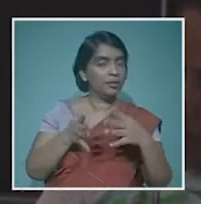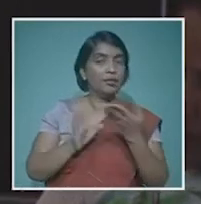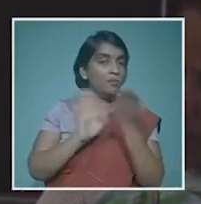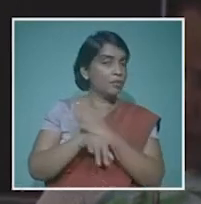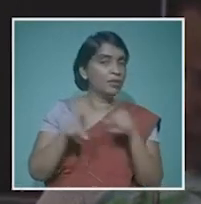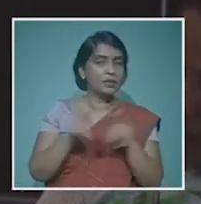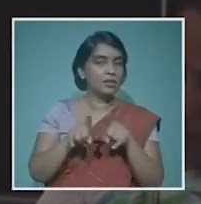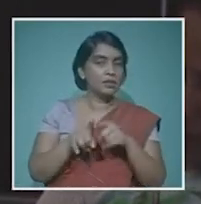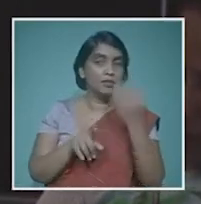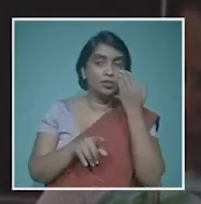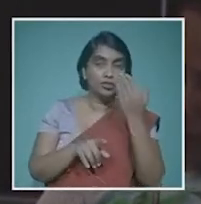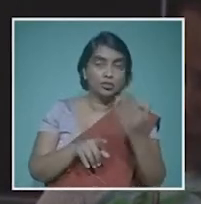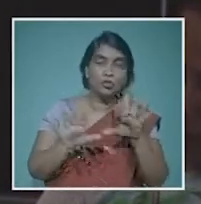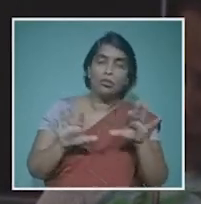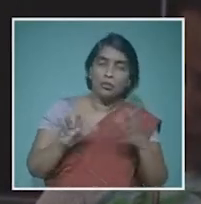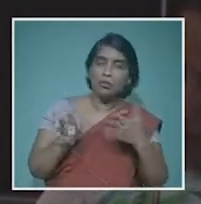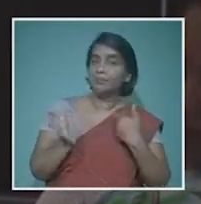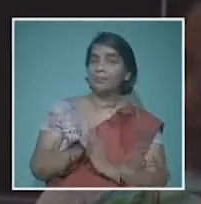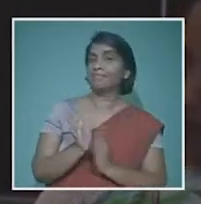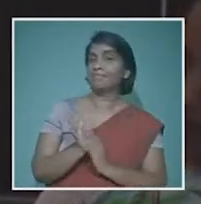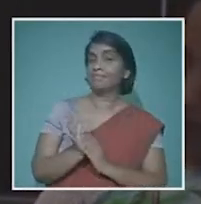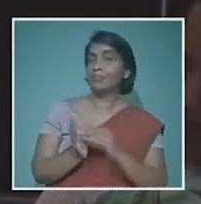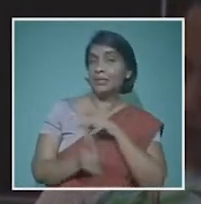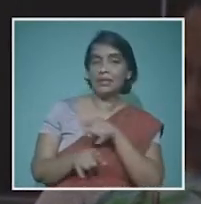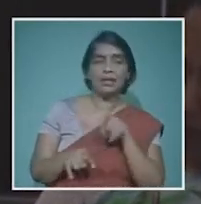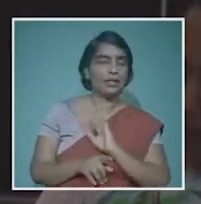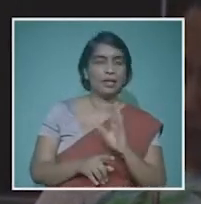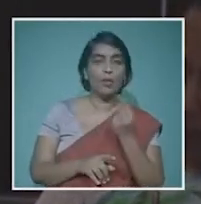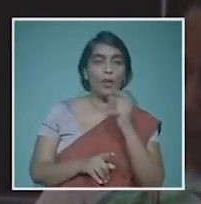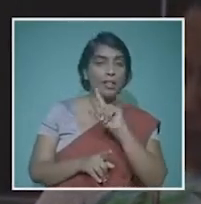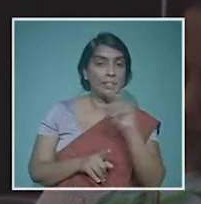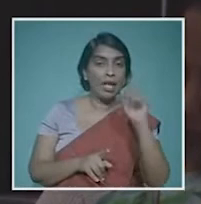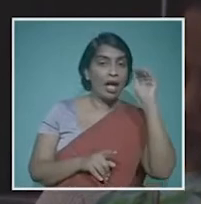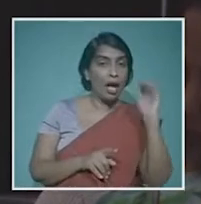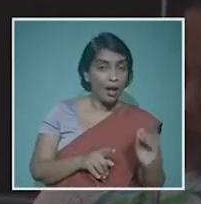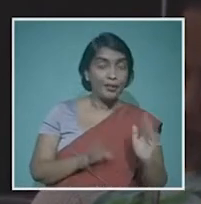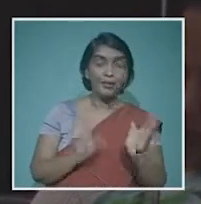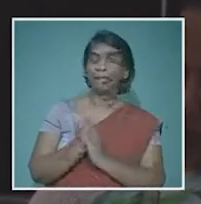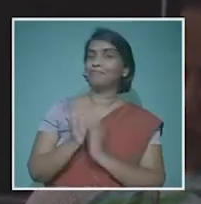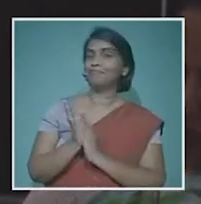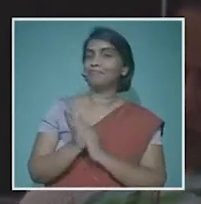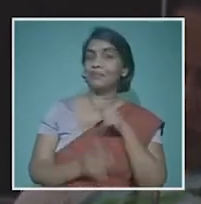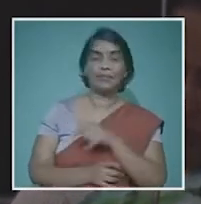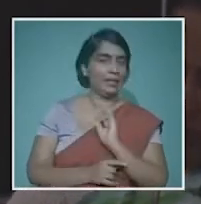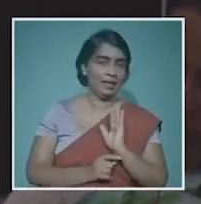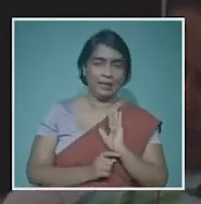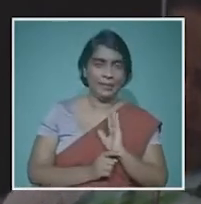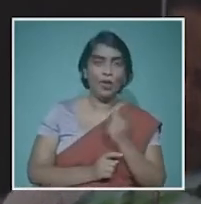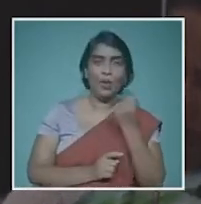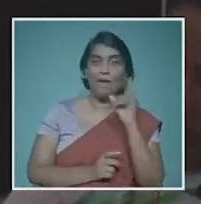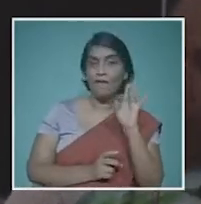වගේ දැකපු අර මොකක් හරි කියනකොට අප්පුඩි ගන්න අයවැයක් නෙමෙයි රුපියල් 10ක් අඩු කරනු ලැබෙයි කිව්වම අප්පුඩි ගන්න අයවැයක් නෙමෙයි